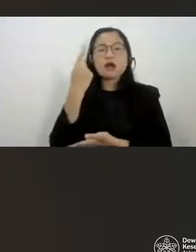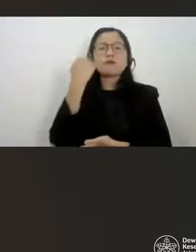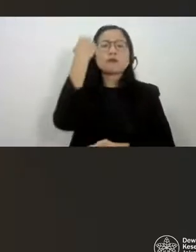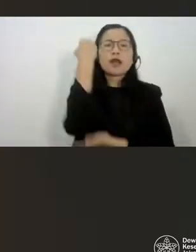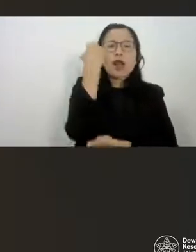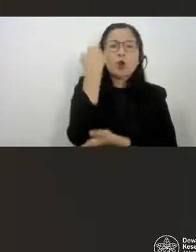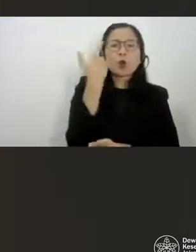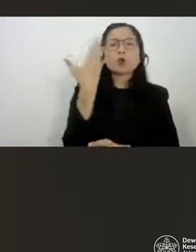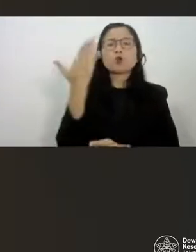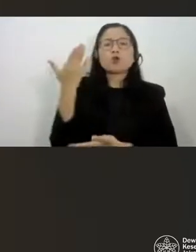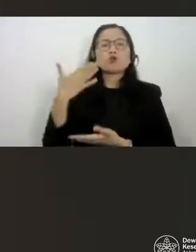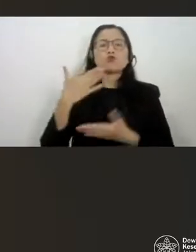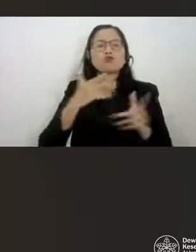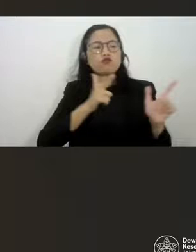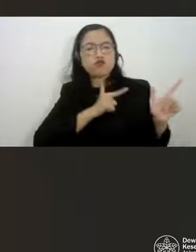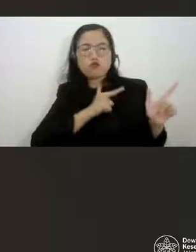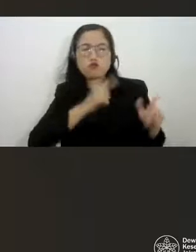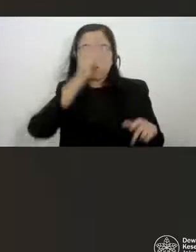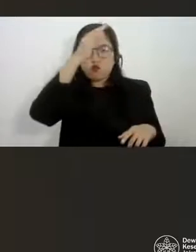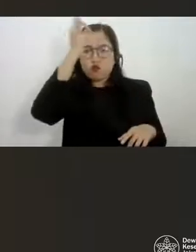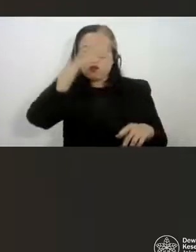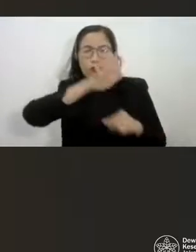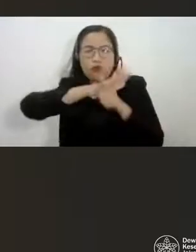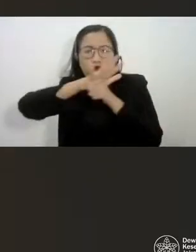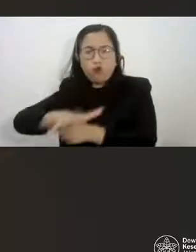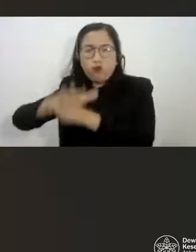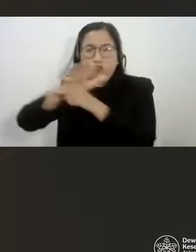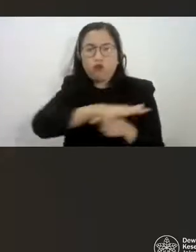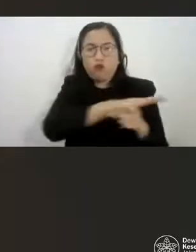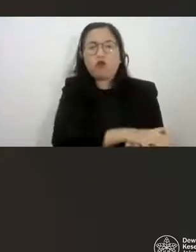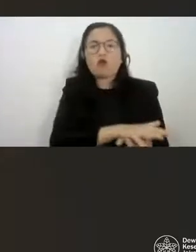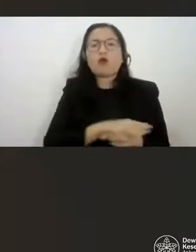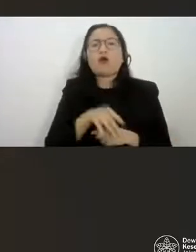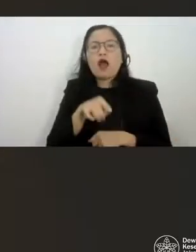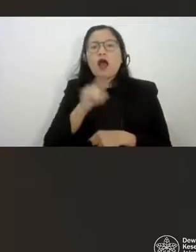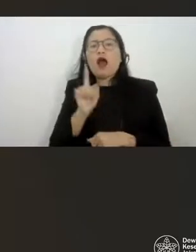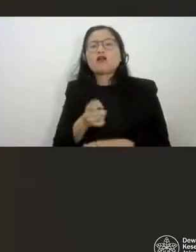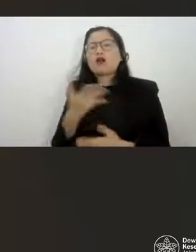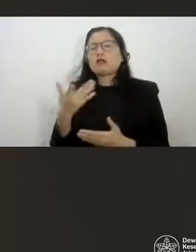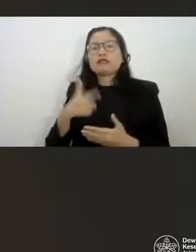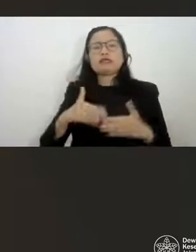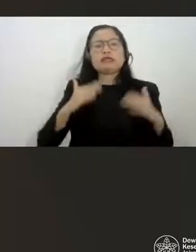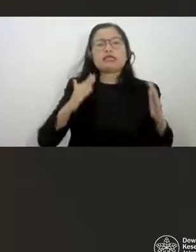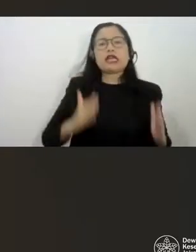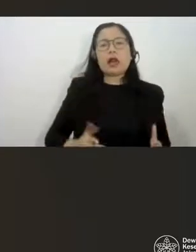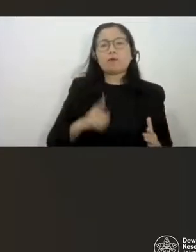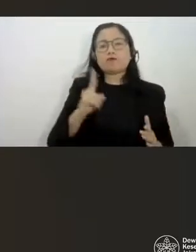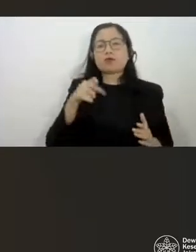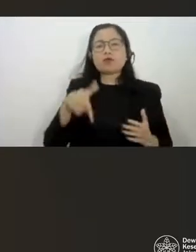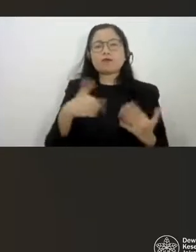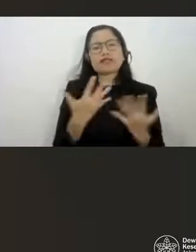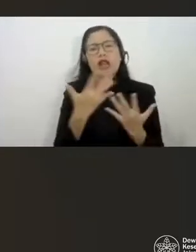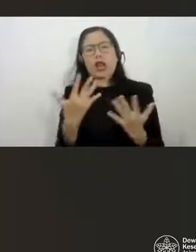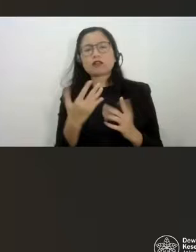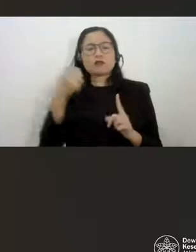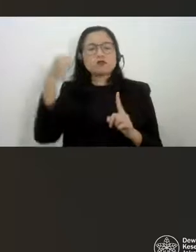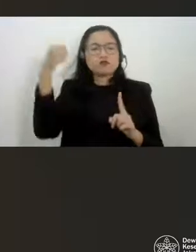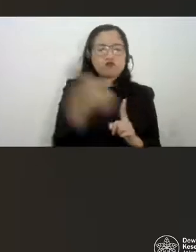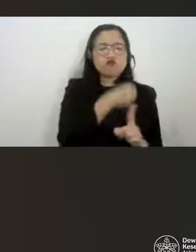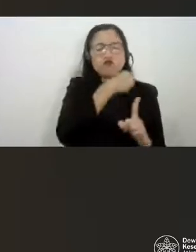aparat yang begitu represif dan otoritarian, juga diikuti oleh sikap-sikap anarkis masyarakat yang